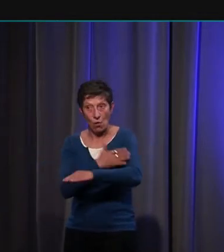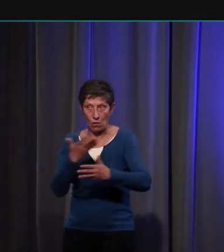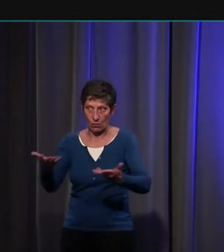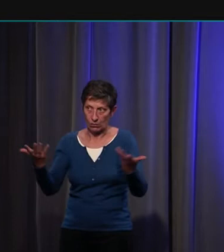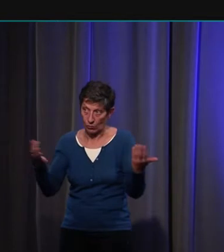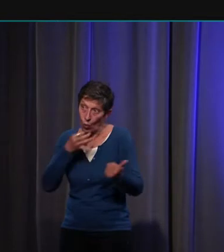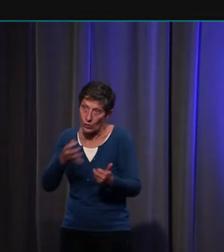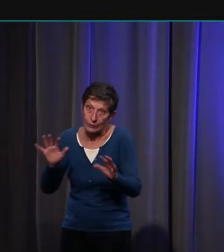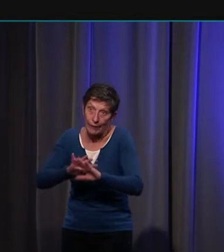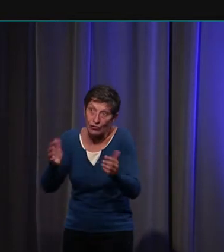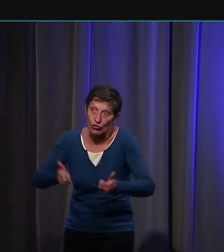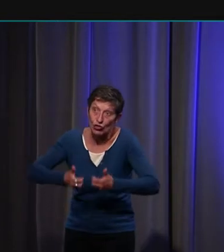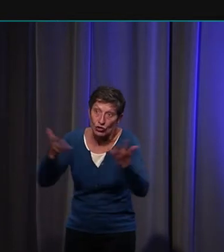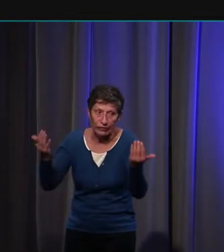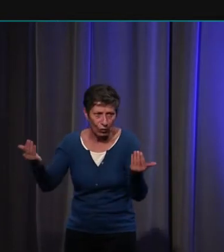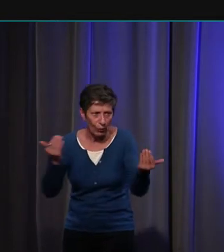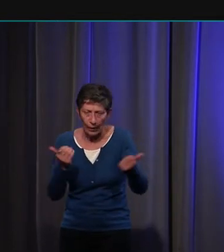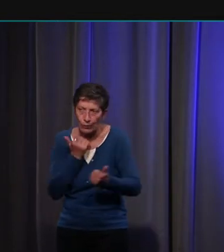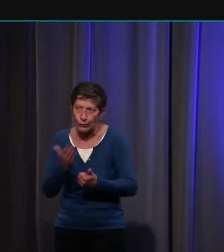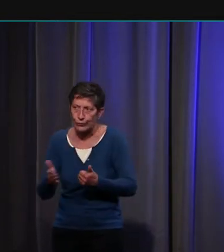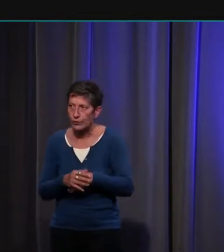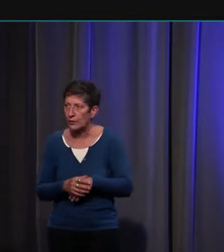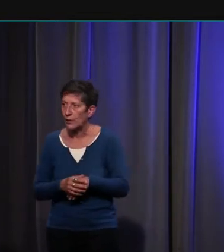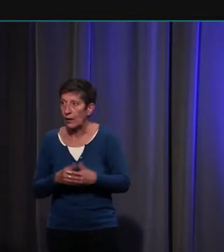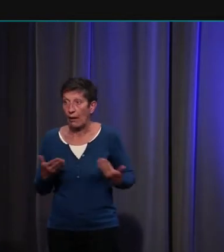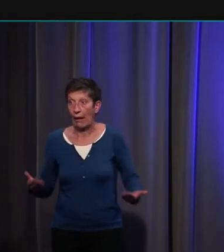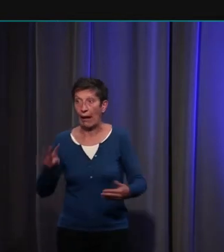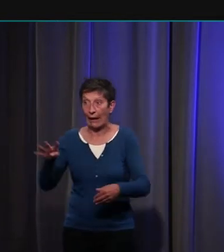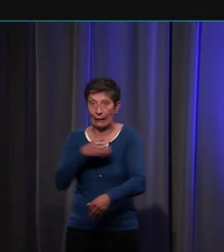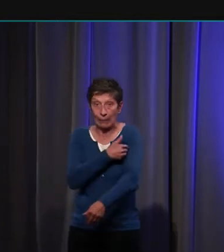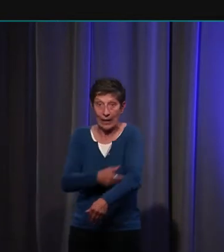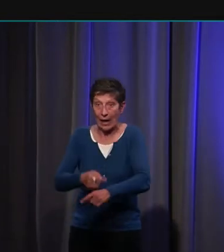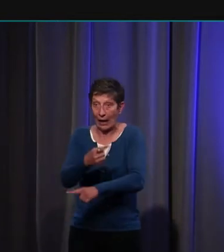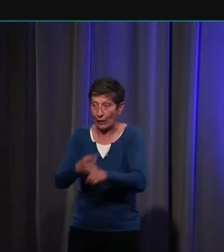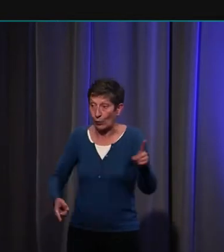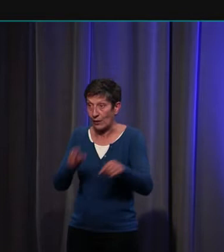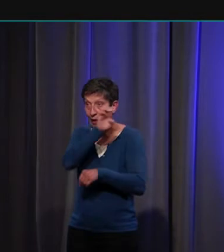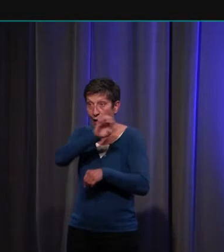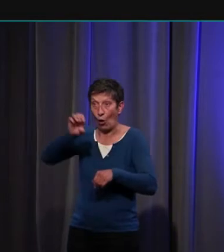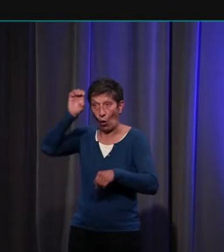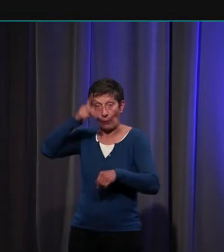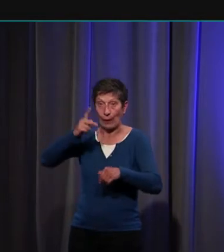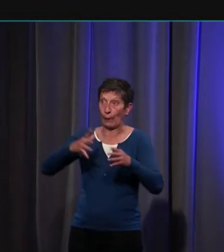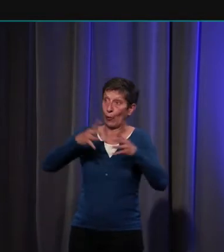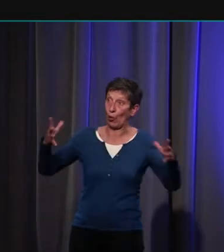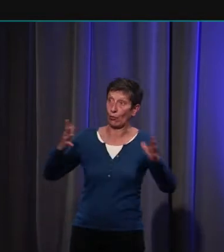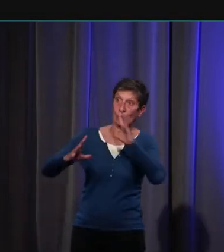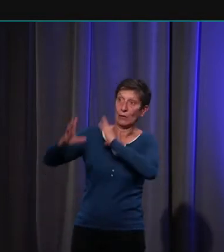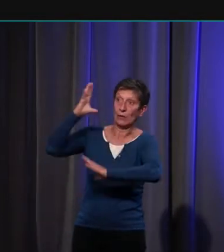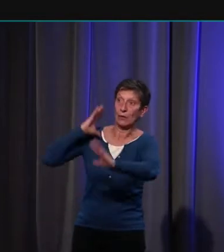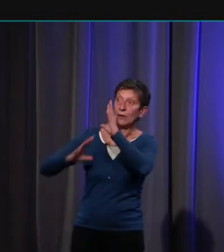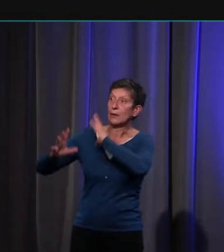des chiffres qui sont incomparables nous sommes à quatre milliards et demi et l' empire le plus grand de l'antiquité on va peut-être par l' empire chinois mais